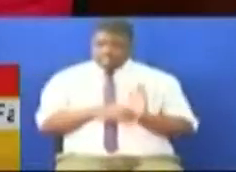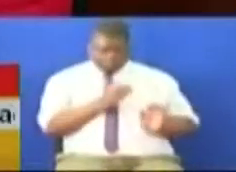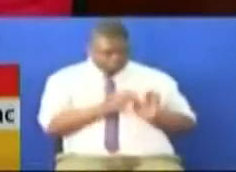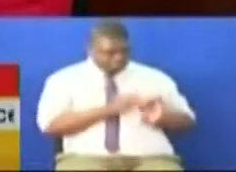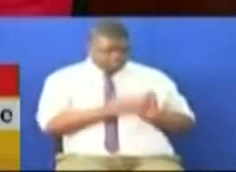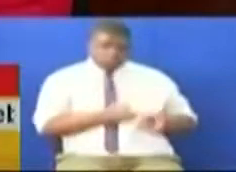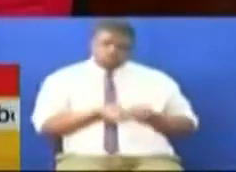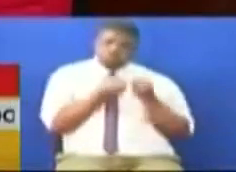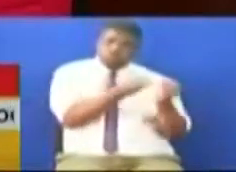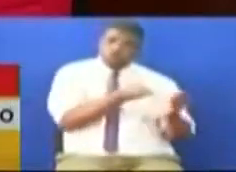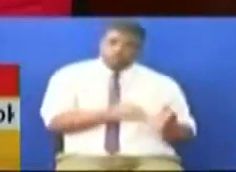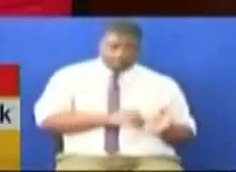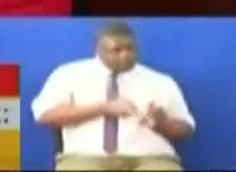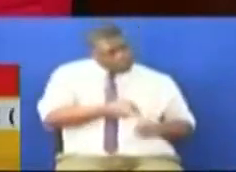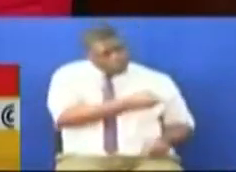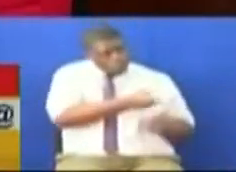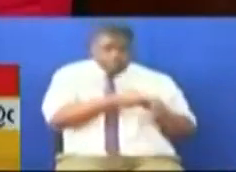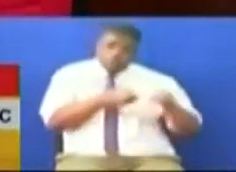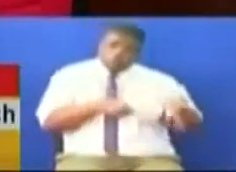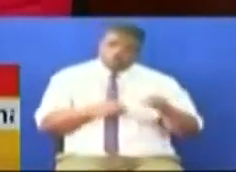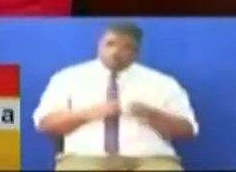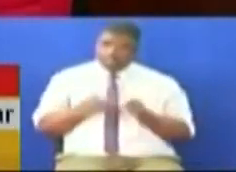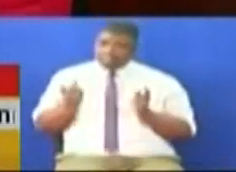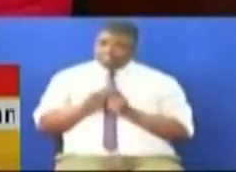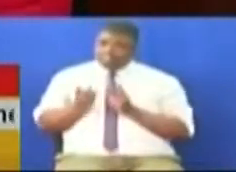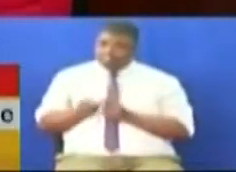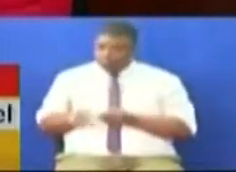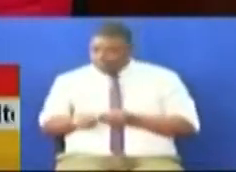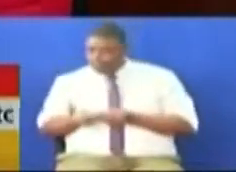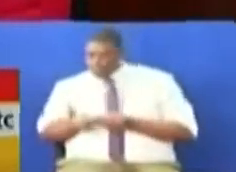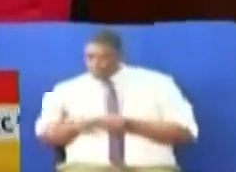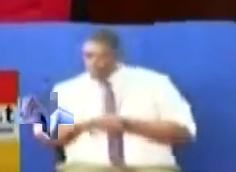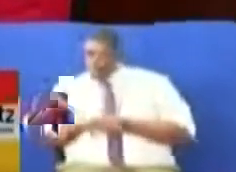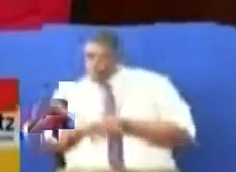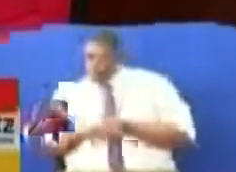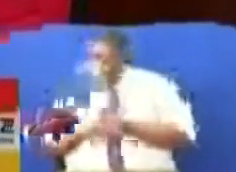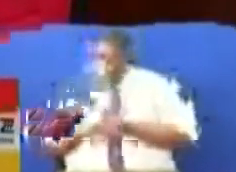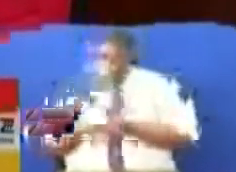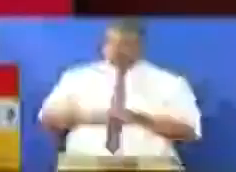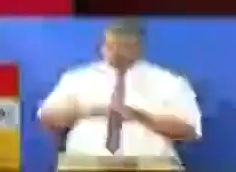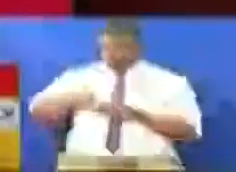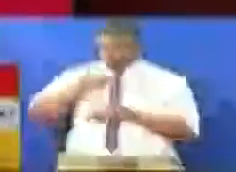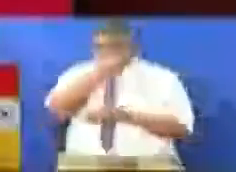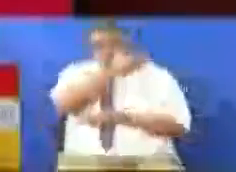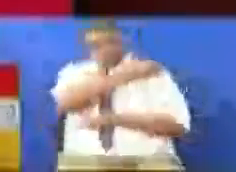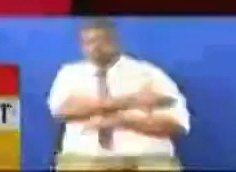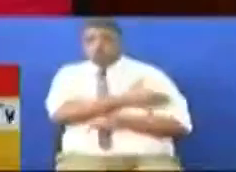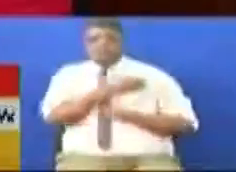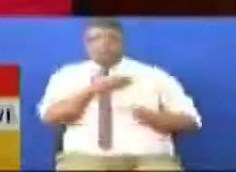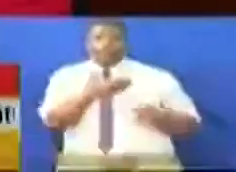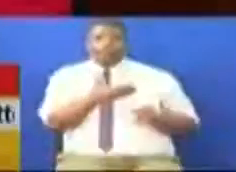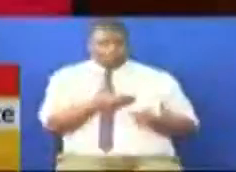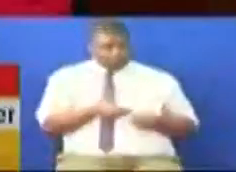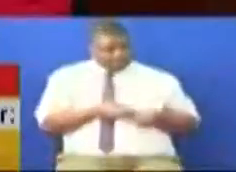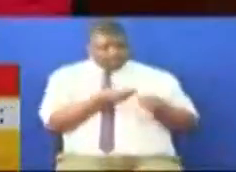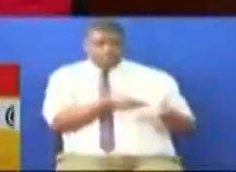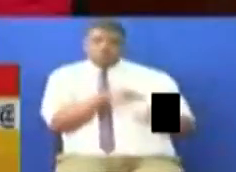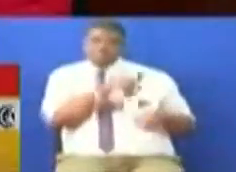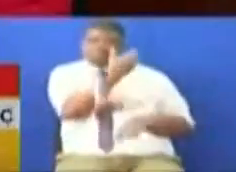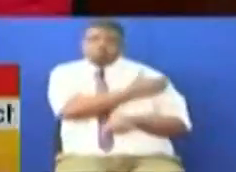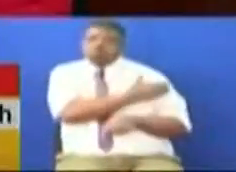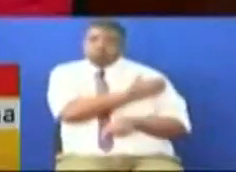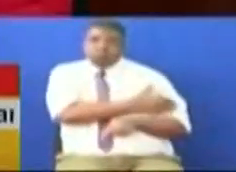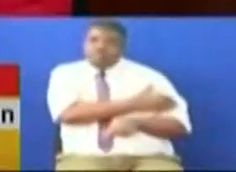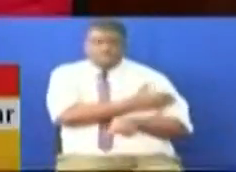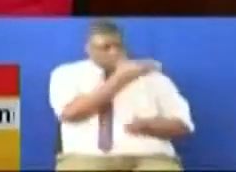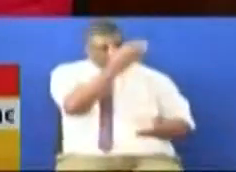mikopo. Lakini pia walikuwa wanalipa ela kwa huduma walizopewa ambazo CAG amejirisha kwamba zile huduma hazikuwa